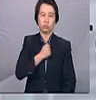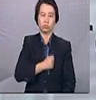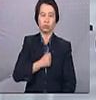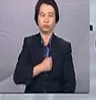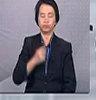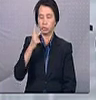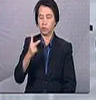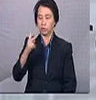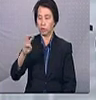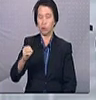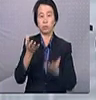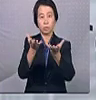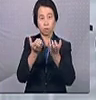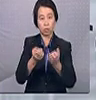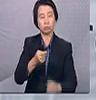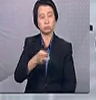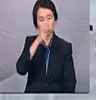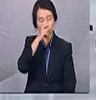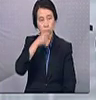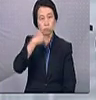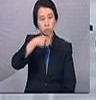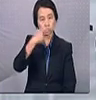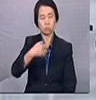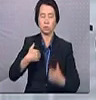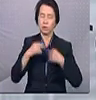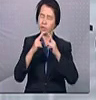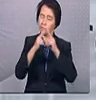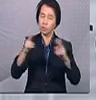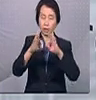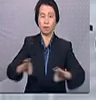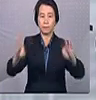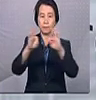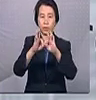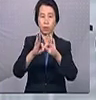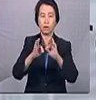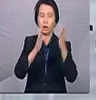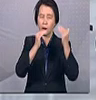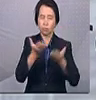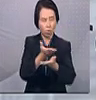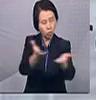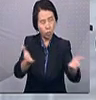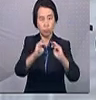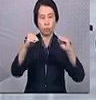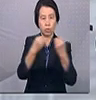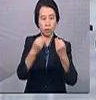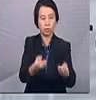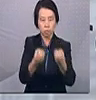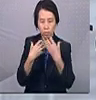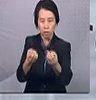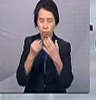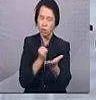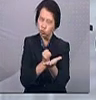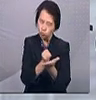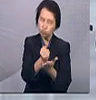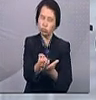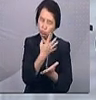Kementerian Kesihatan Malaysia ingin menegaskan bahawa adalah amat penting supaya masyarakat memberi maklumat secara jujur